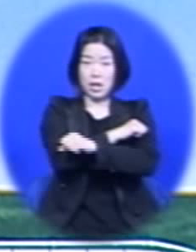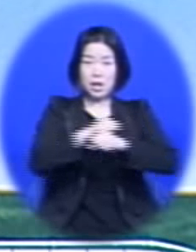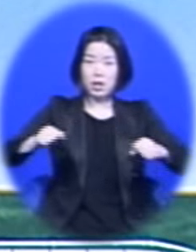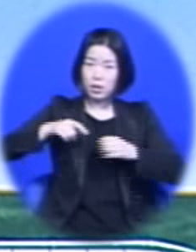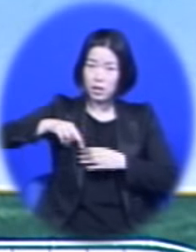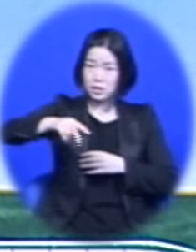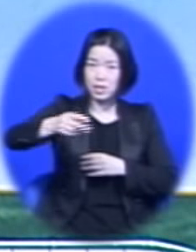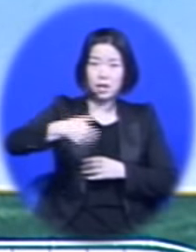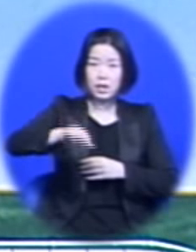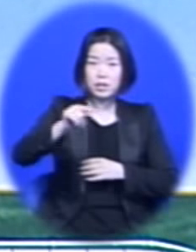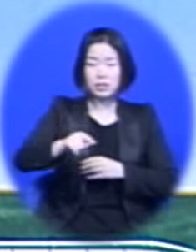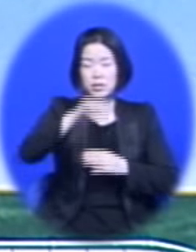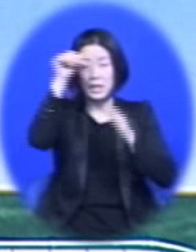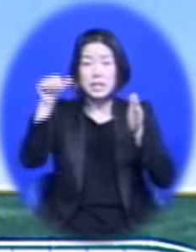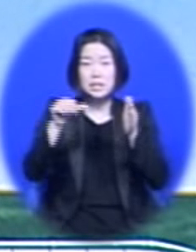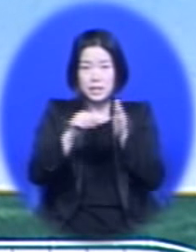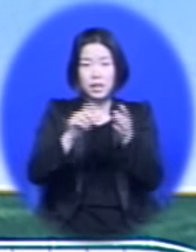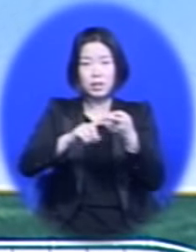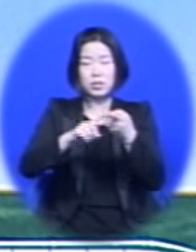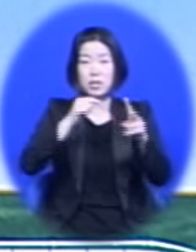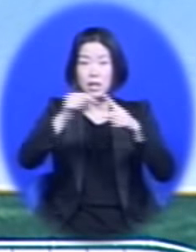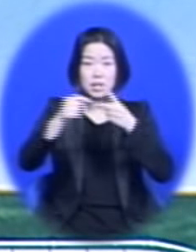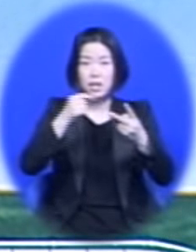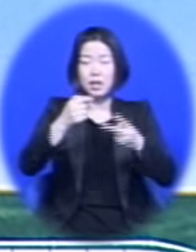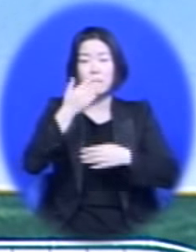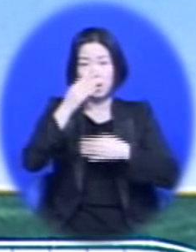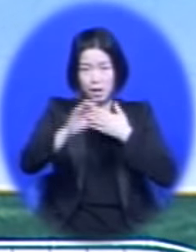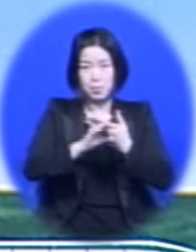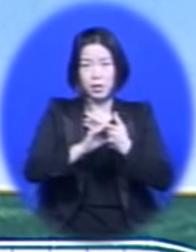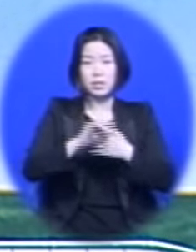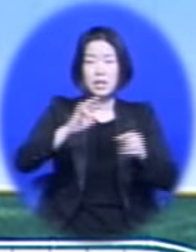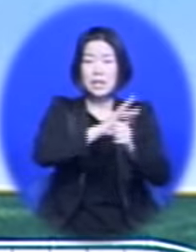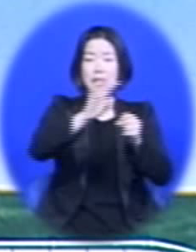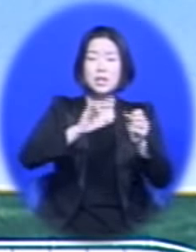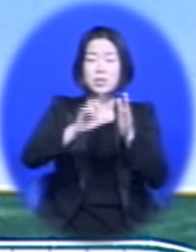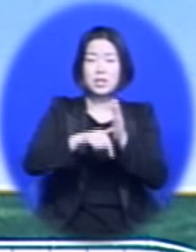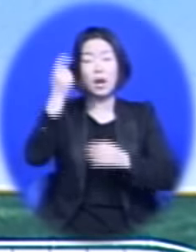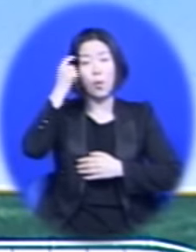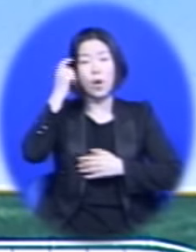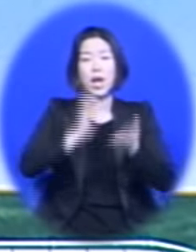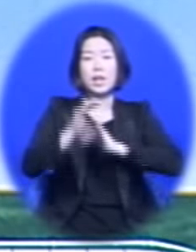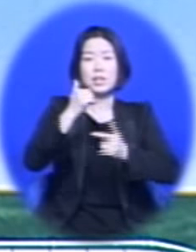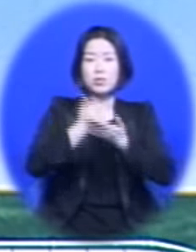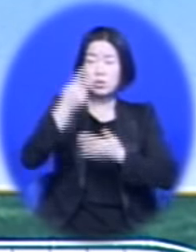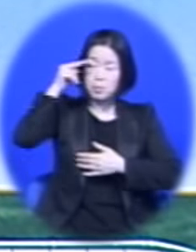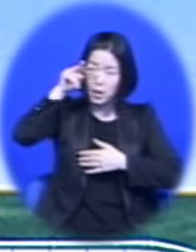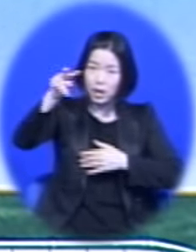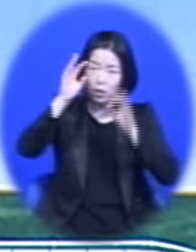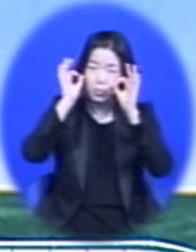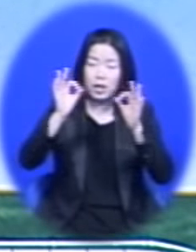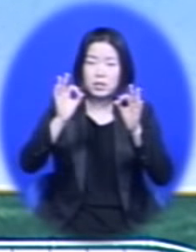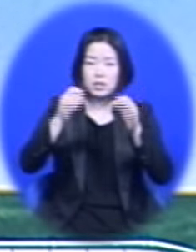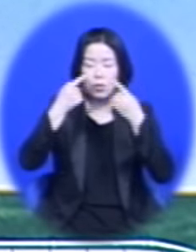광야를 지나가는 게 인생이라고 알고 나면, 그러면 24시간 왜 예수님을 바라보라고 하는지를 정확히